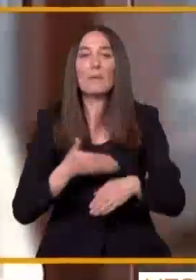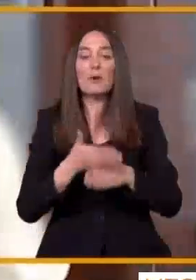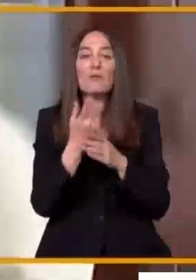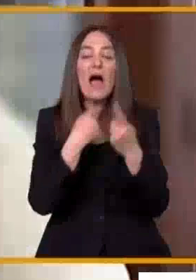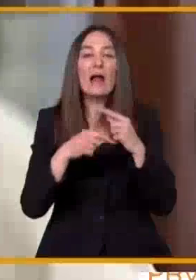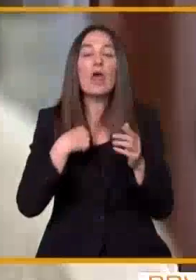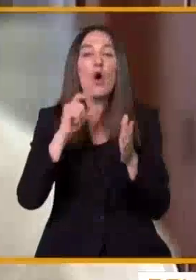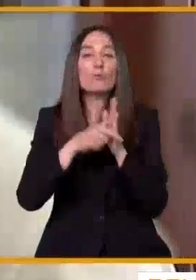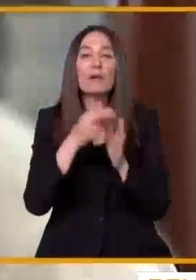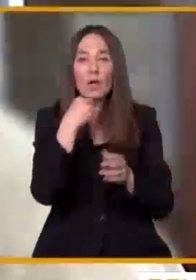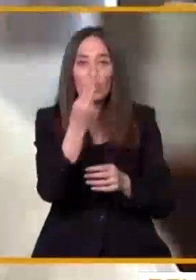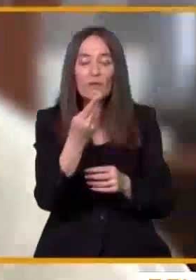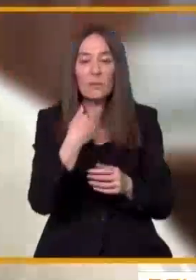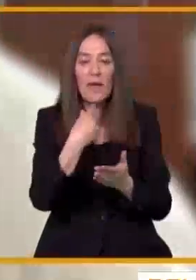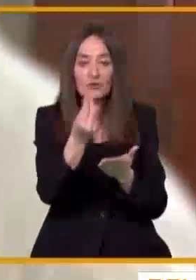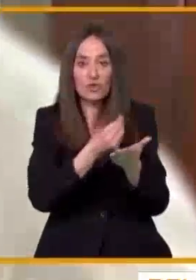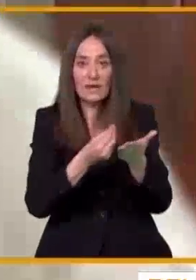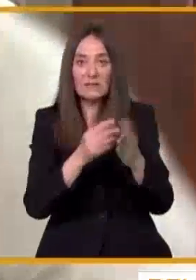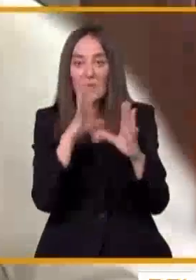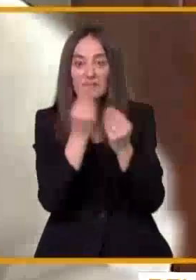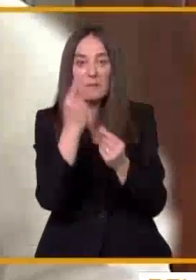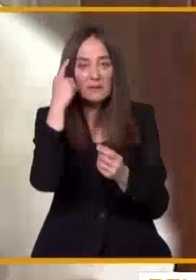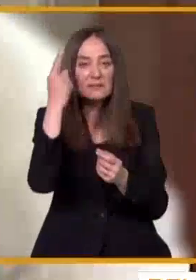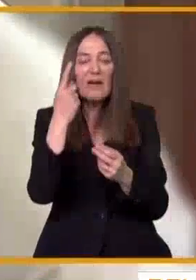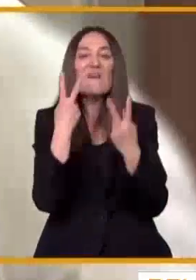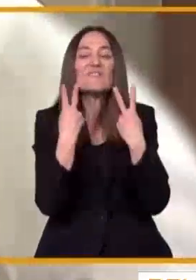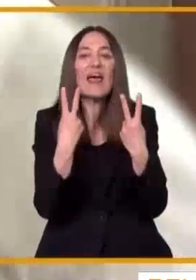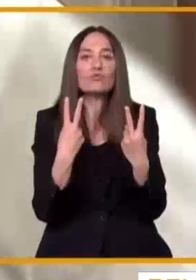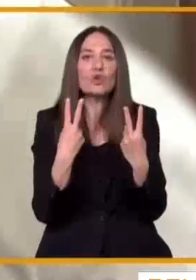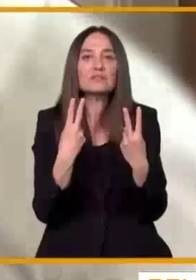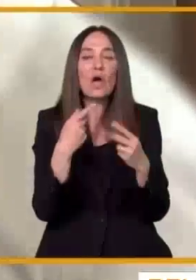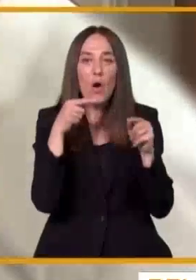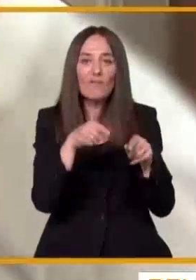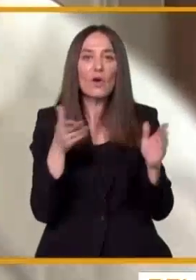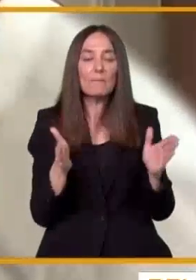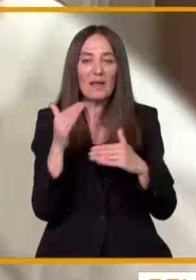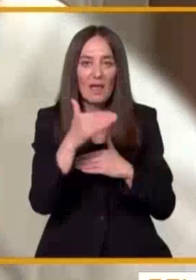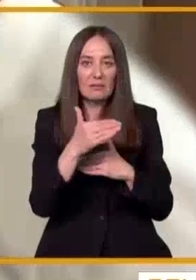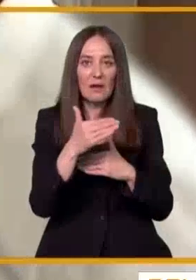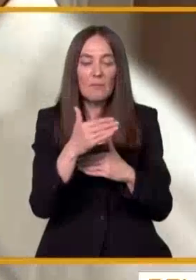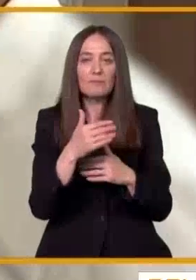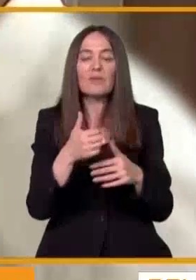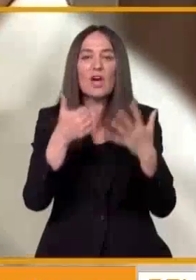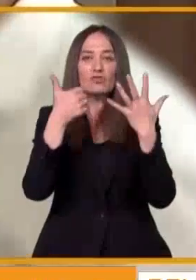Ali odmah da odgovorim, dakle, evo i nacrtaću svima da znaju. Dakle, vrednost ovog paketa je